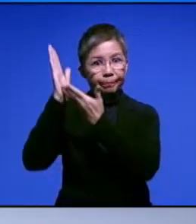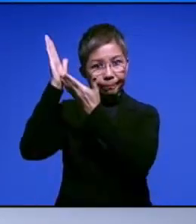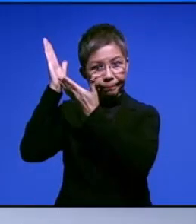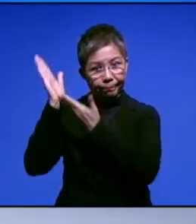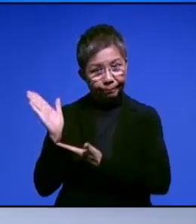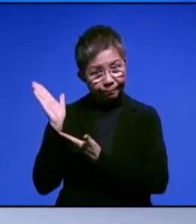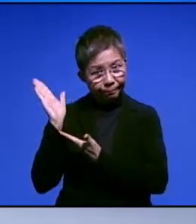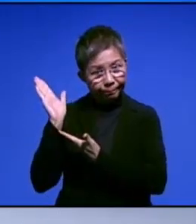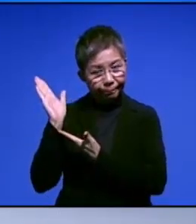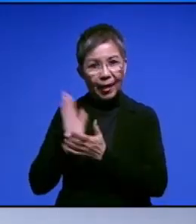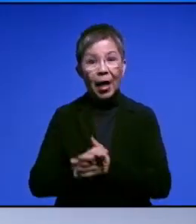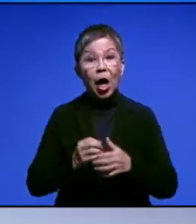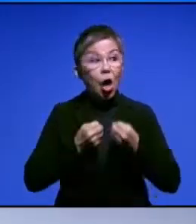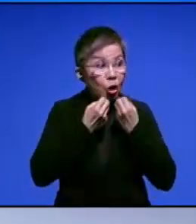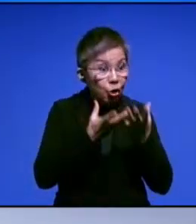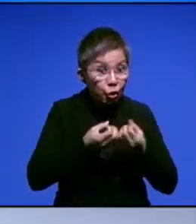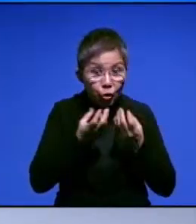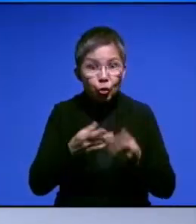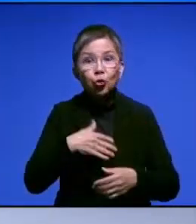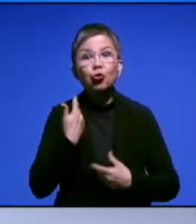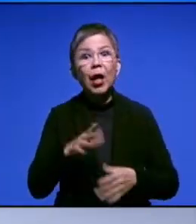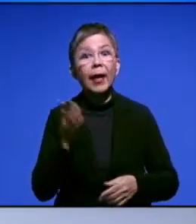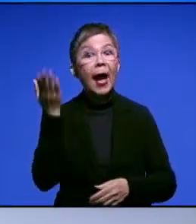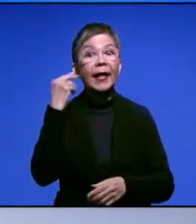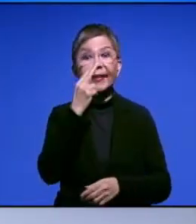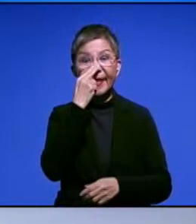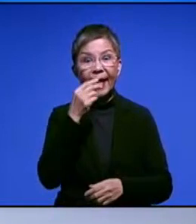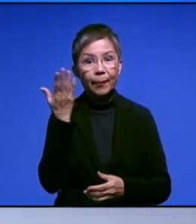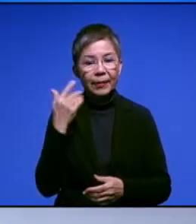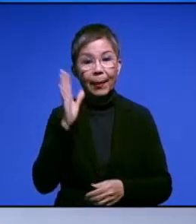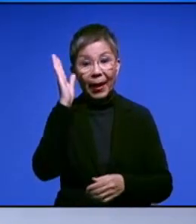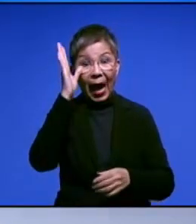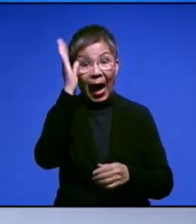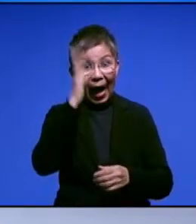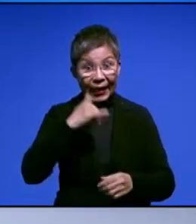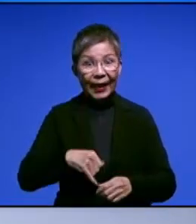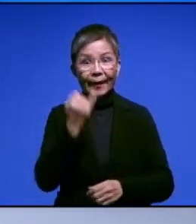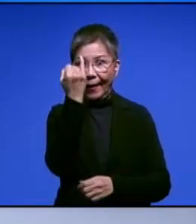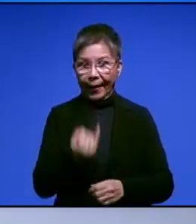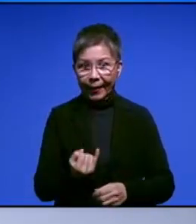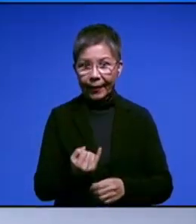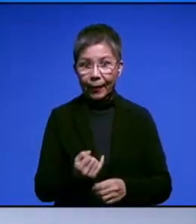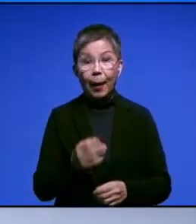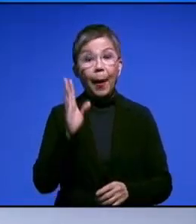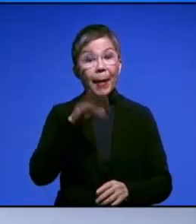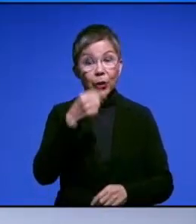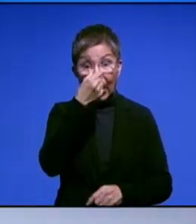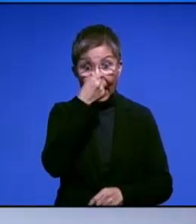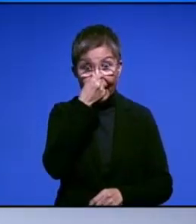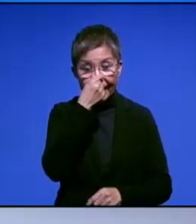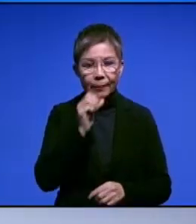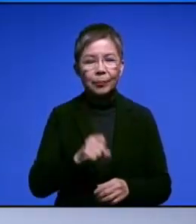09.00 nasionalisasi dilakukan sejak Senin kemarin hingga hari ini sedangkan hari Kamis besok polisi